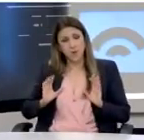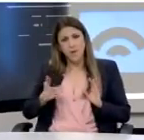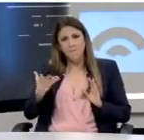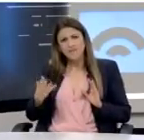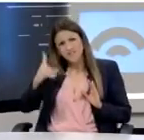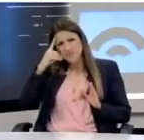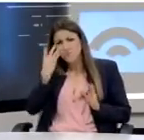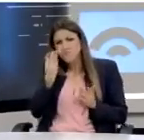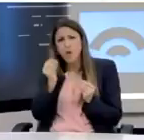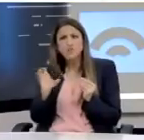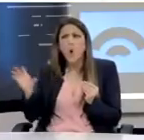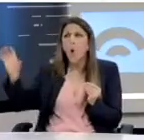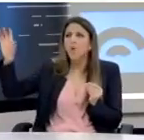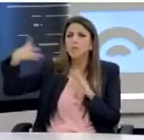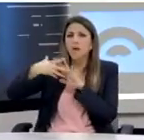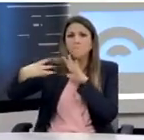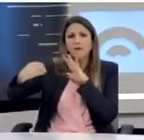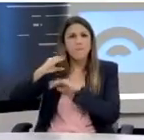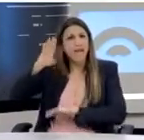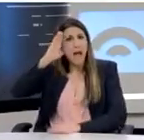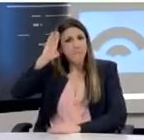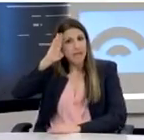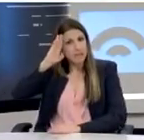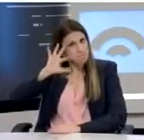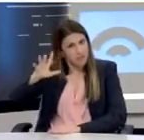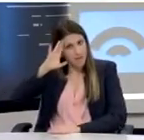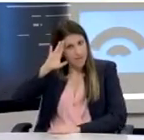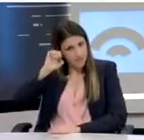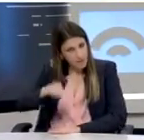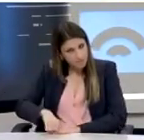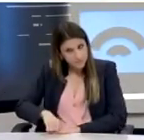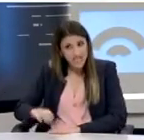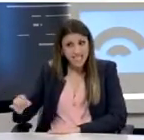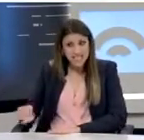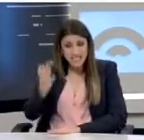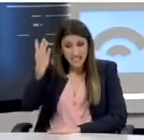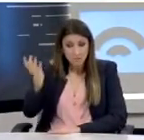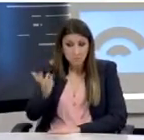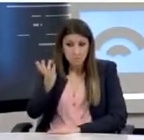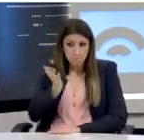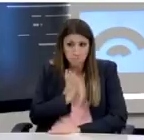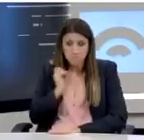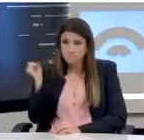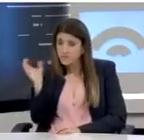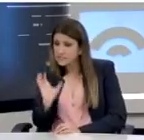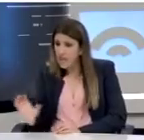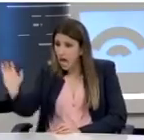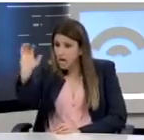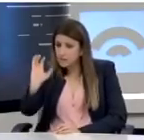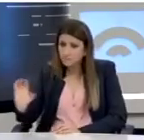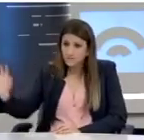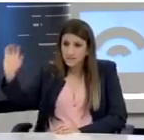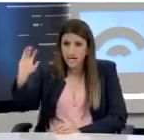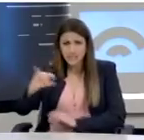από χώρες, μεταξύ των οποίων και οι Ηνωμένες Πολιτείες Αμερικής, αν κανείς προστρέξει στο